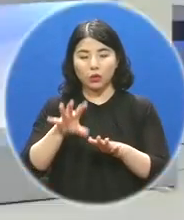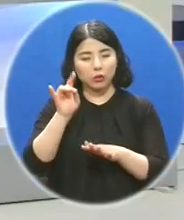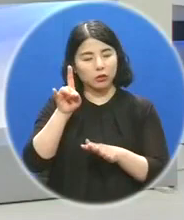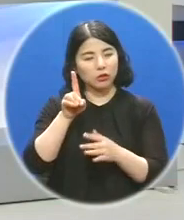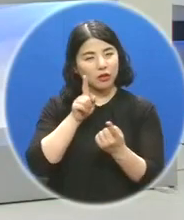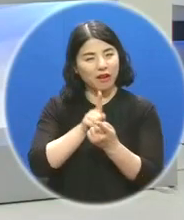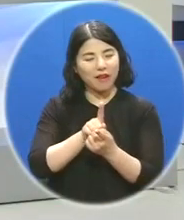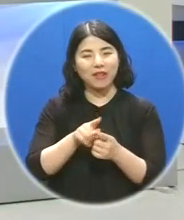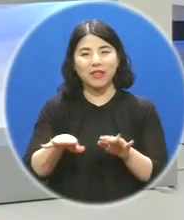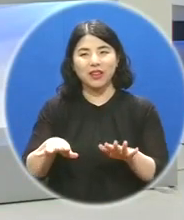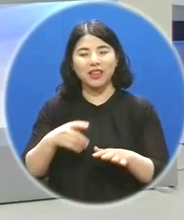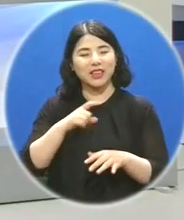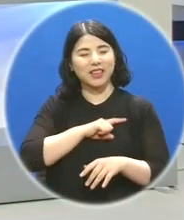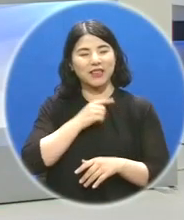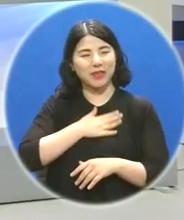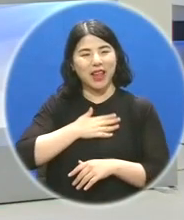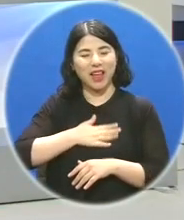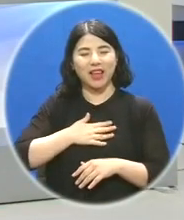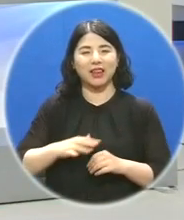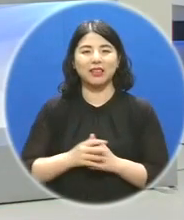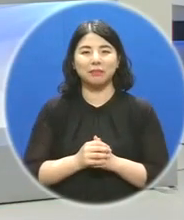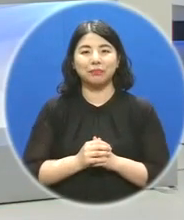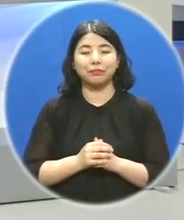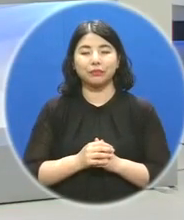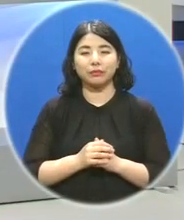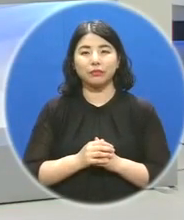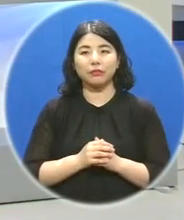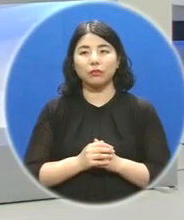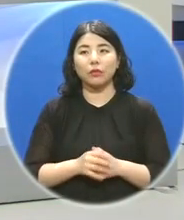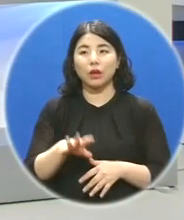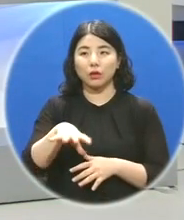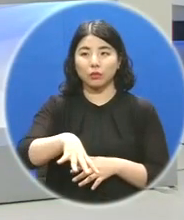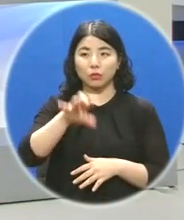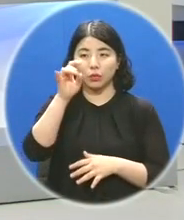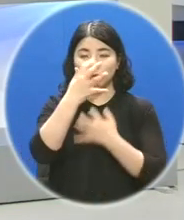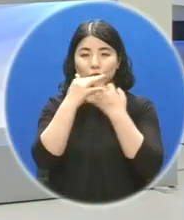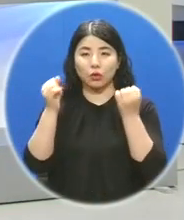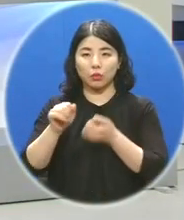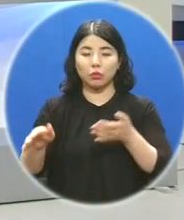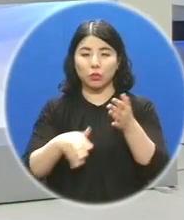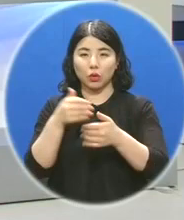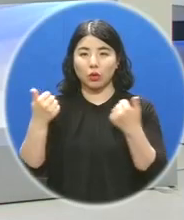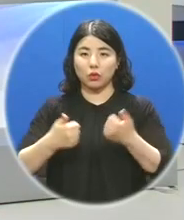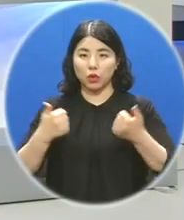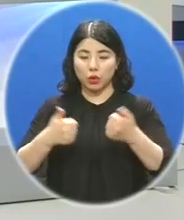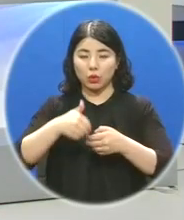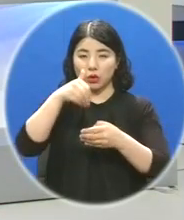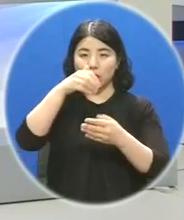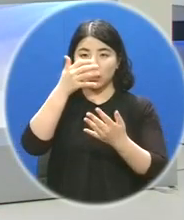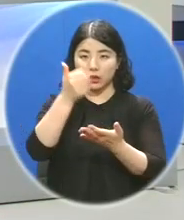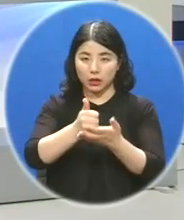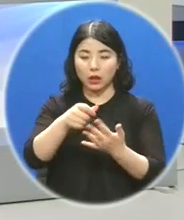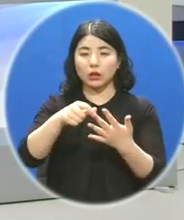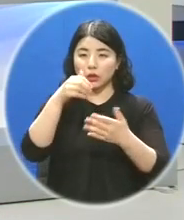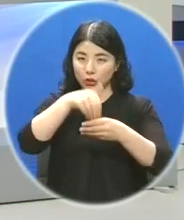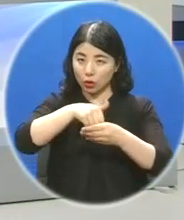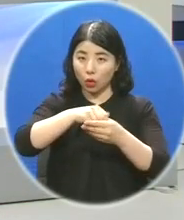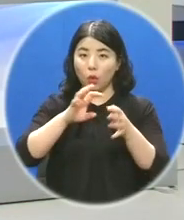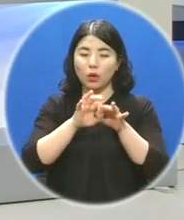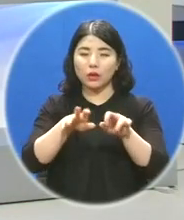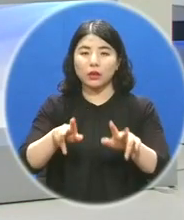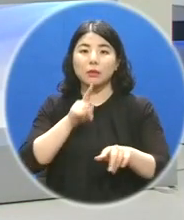성함은 익히든 사이고 있는데요. 네. 네. 자, 우선 충청북도의회 의장 선거와 관련해서 지금